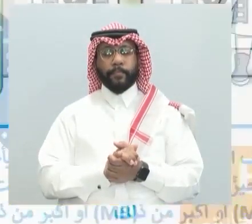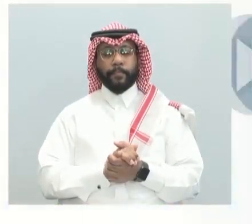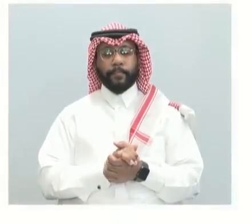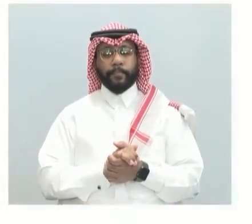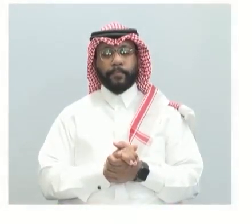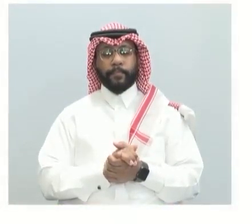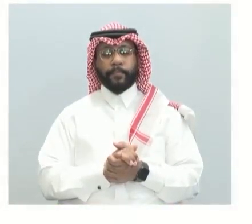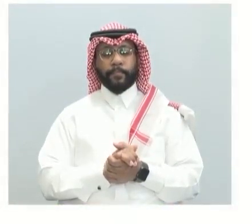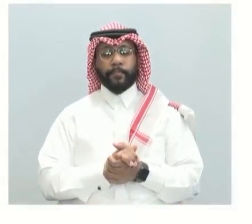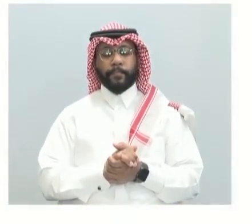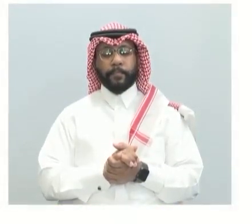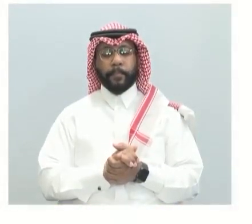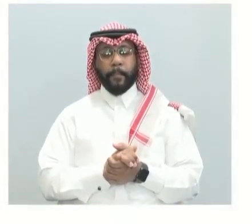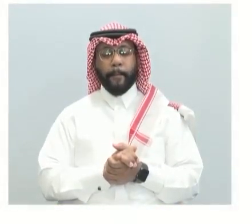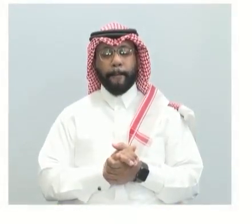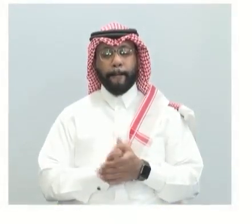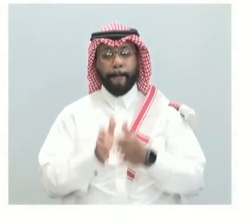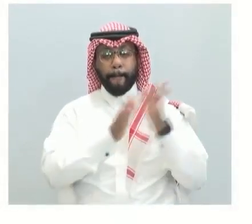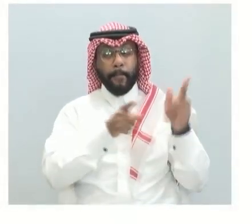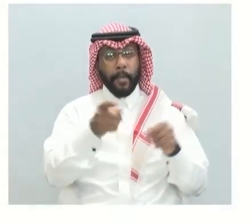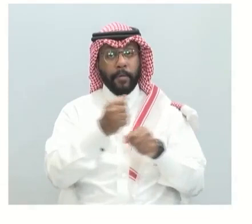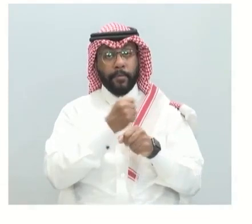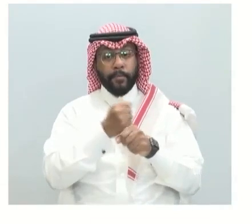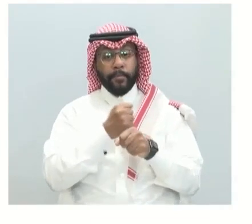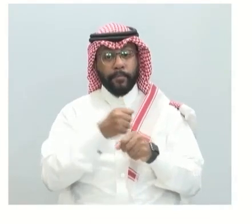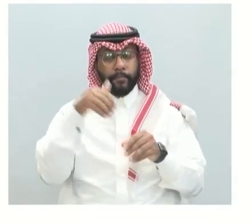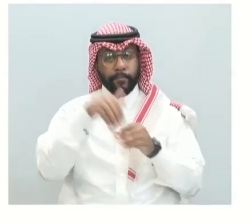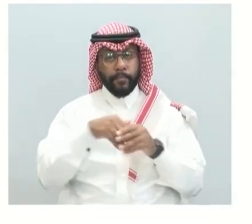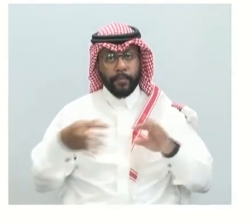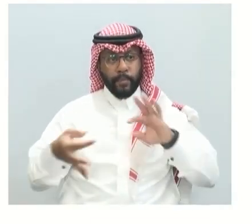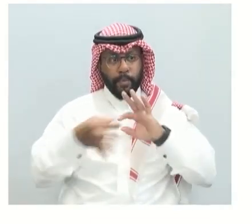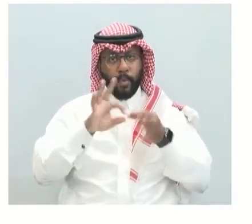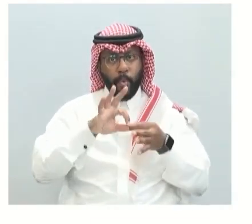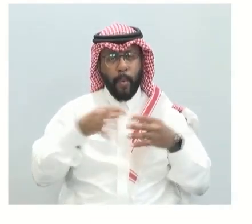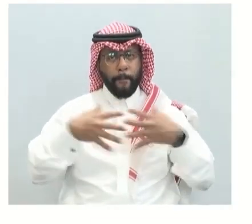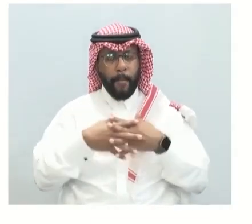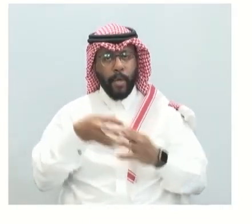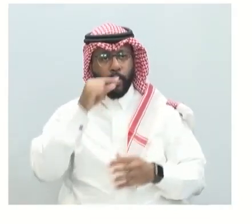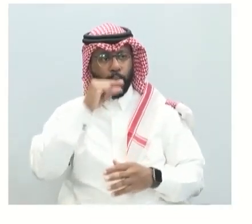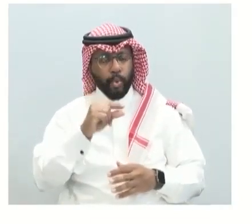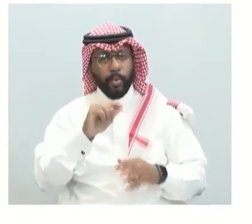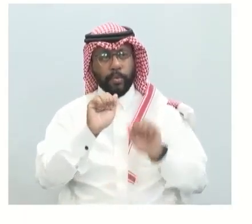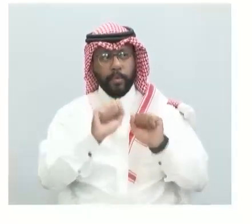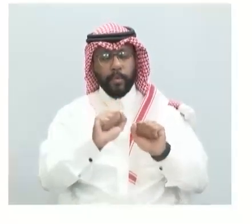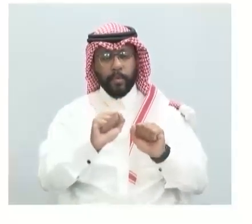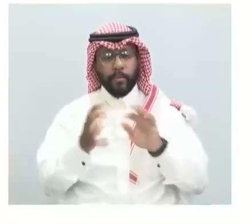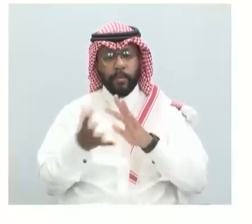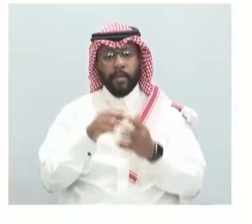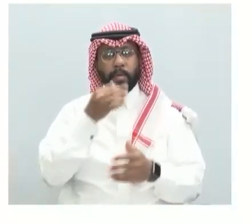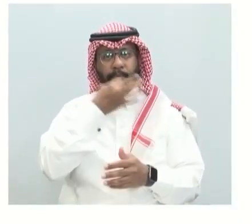طيب ماذا نستخدم لتشغيل وتعديل دمج ملفات الصوت نستخدم برنامج الاوداستي